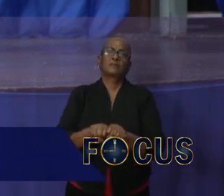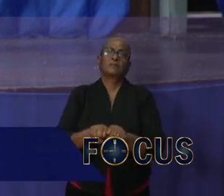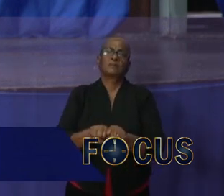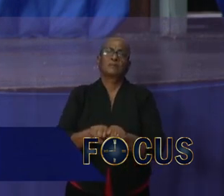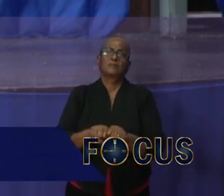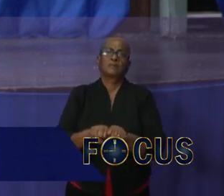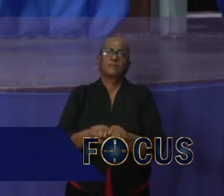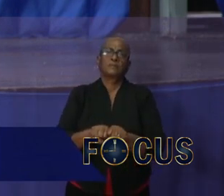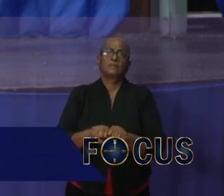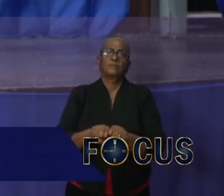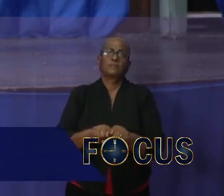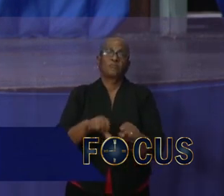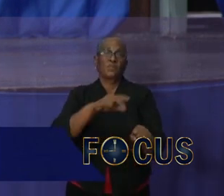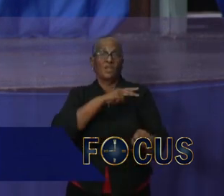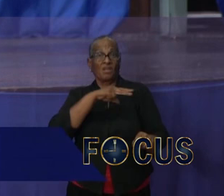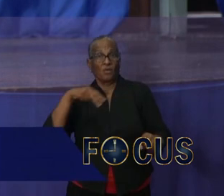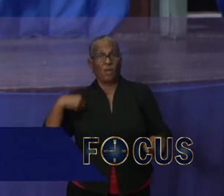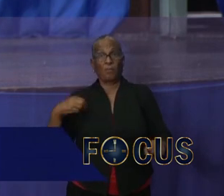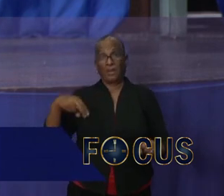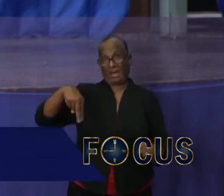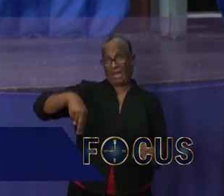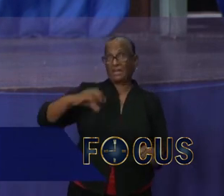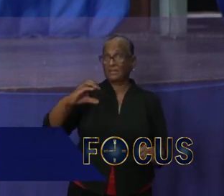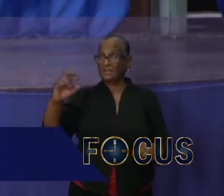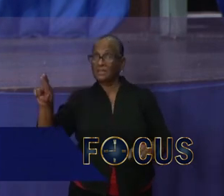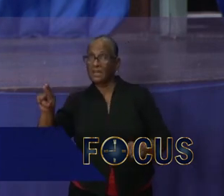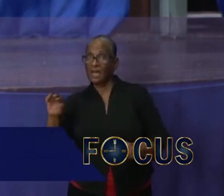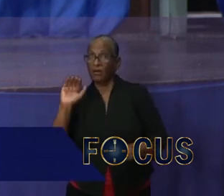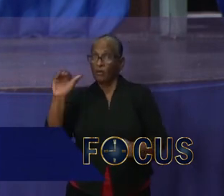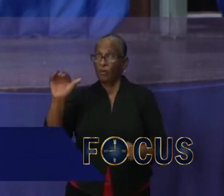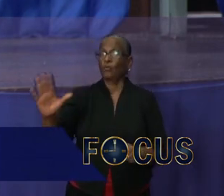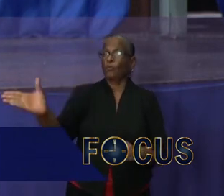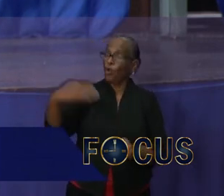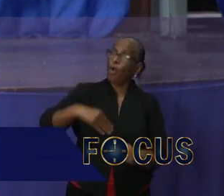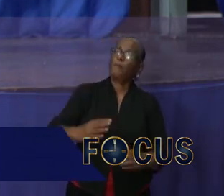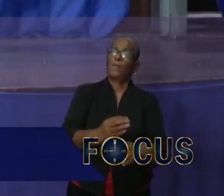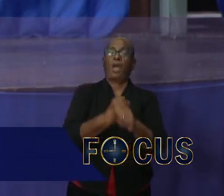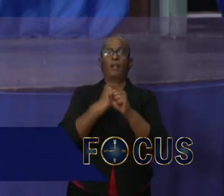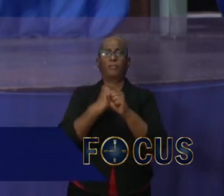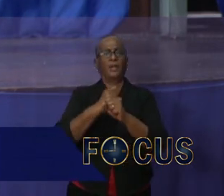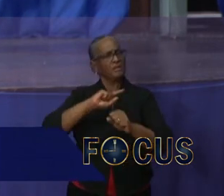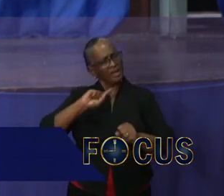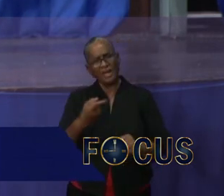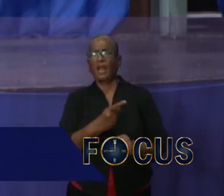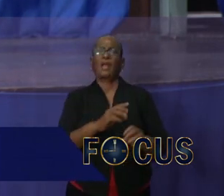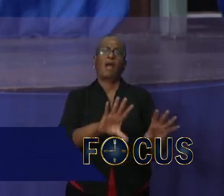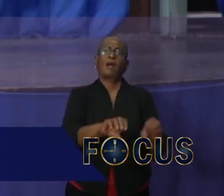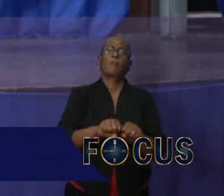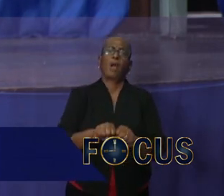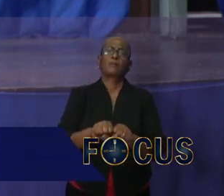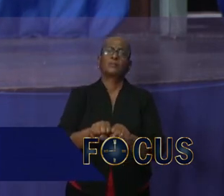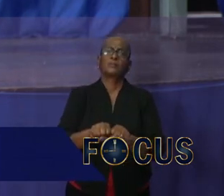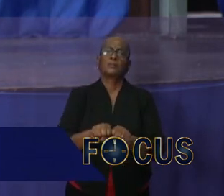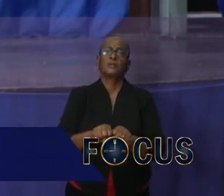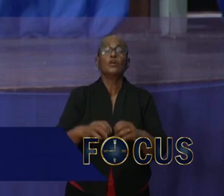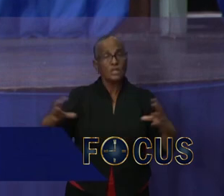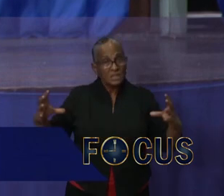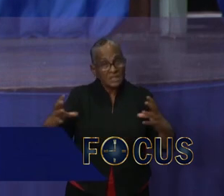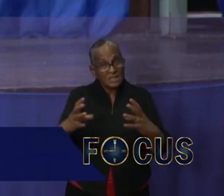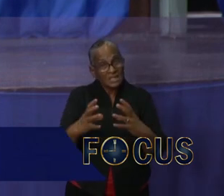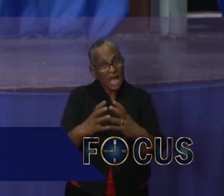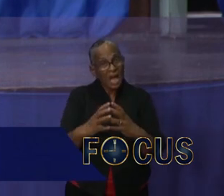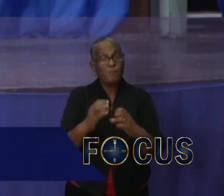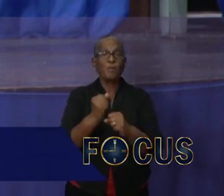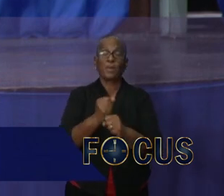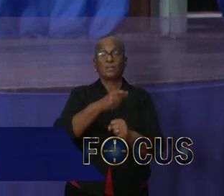hebben NCCR ingeschakeld en die hebben actie ondernomen. Zo hebben wij samen met de